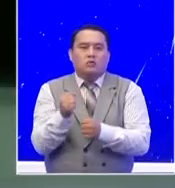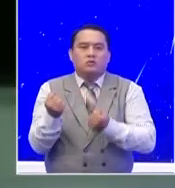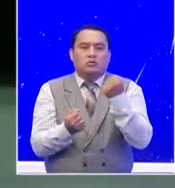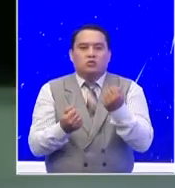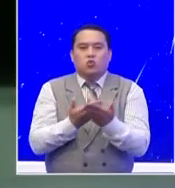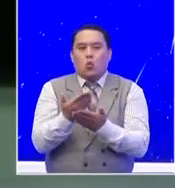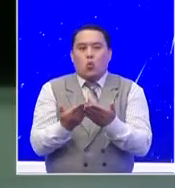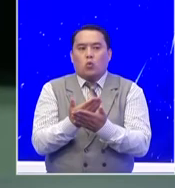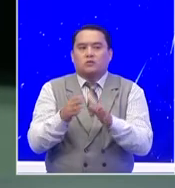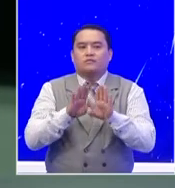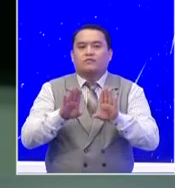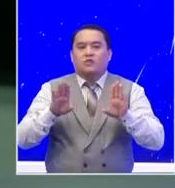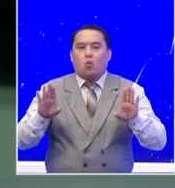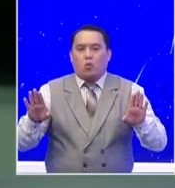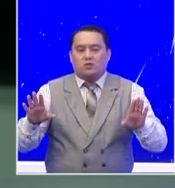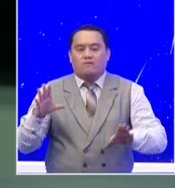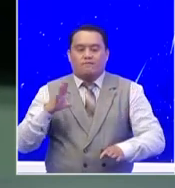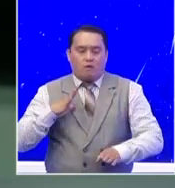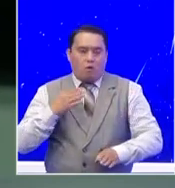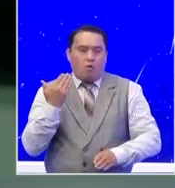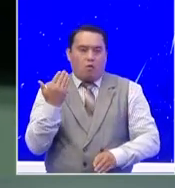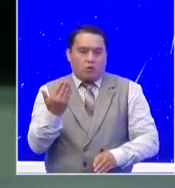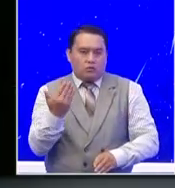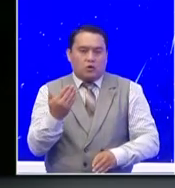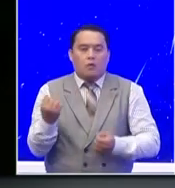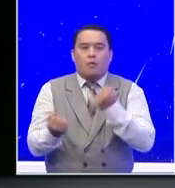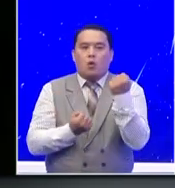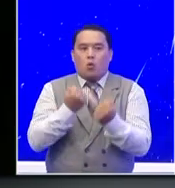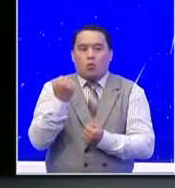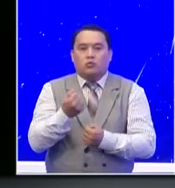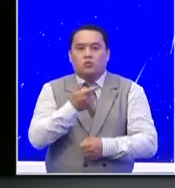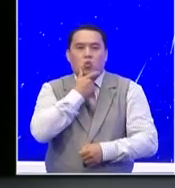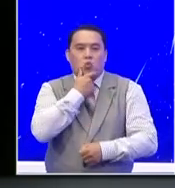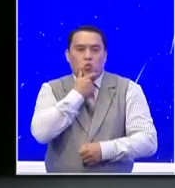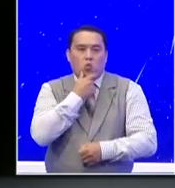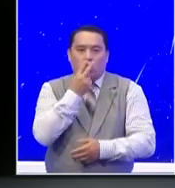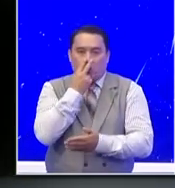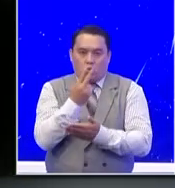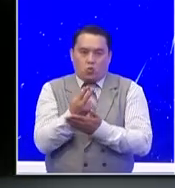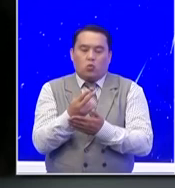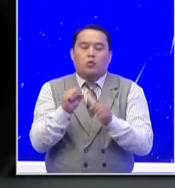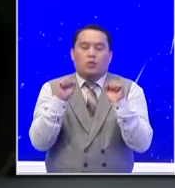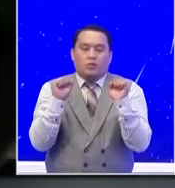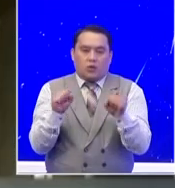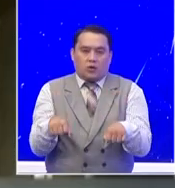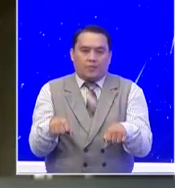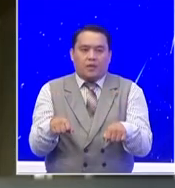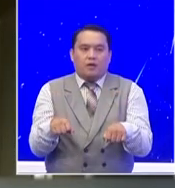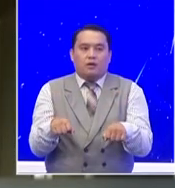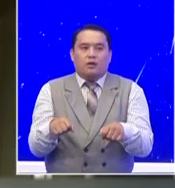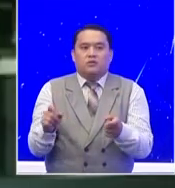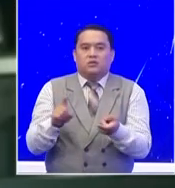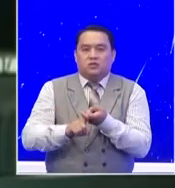сурет көрмесін ұйымдастырды. Енді жергілікті тұрғындар көліктерінен шықпай, бұл туындыларды тамашалай алады. Ешкіммен